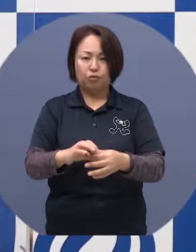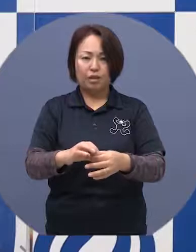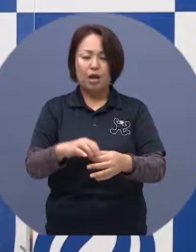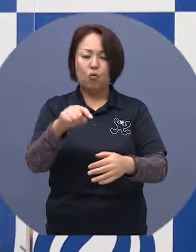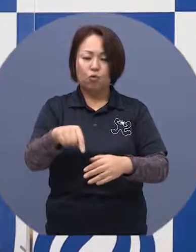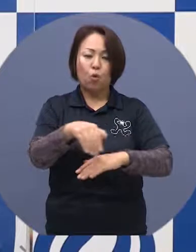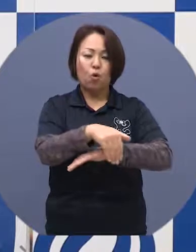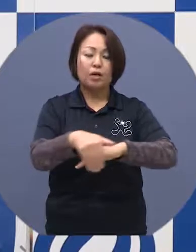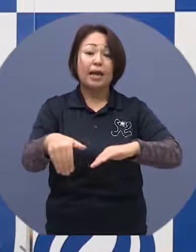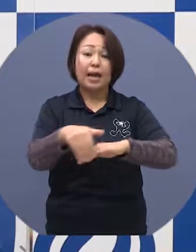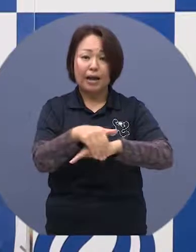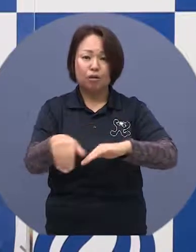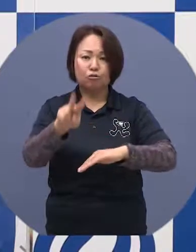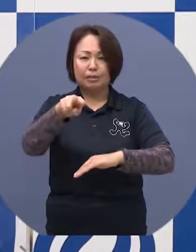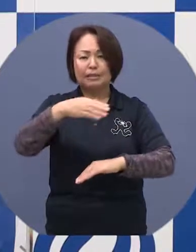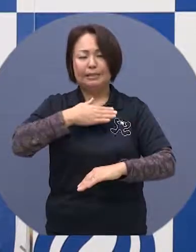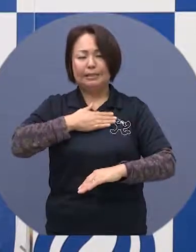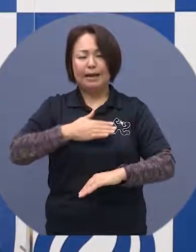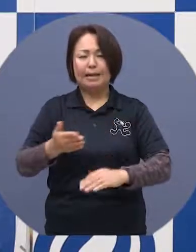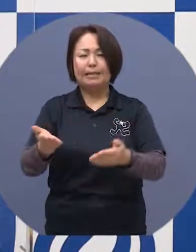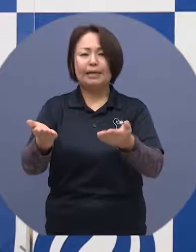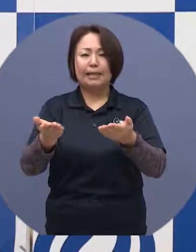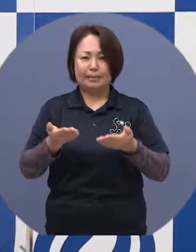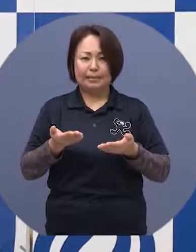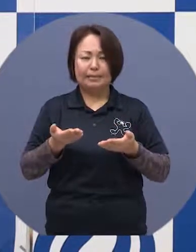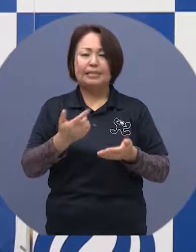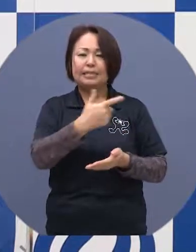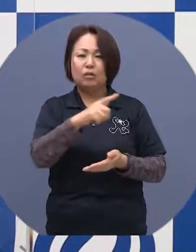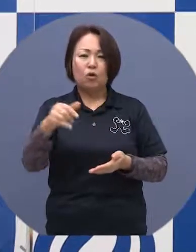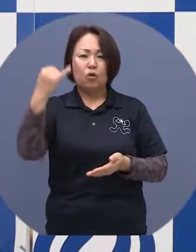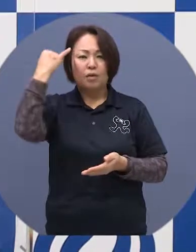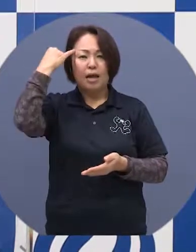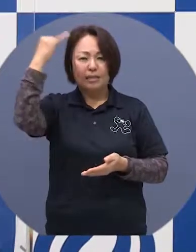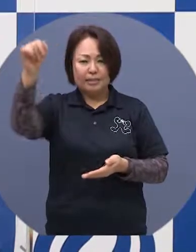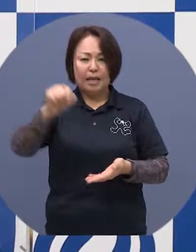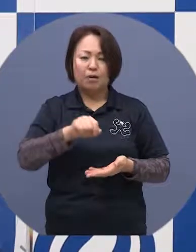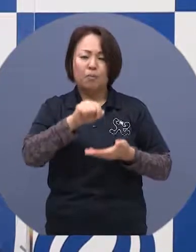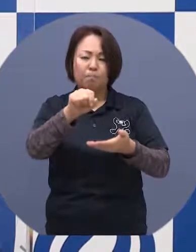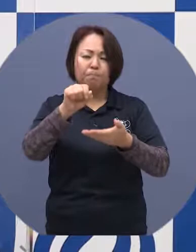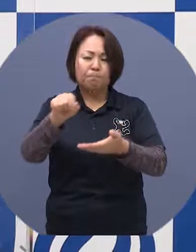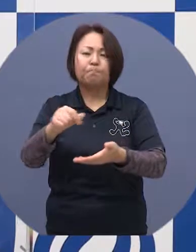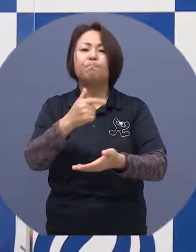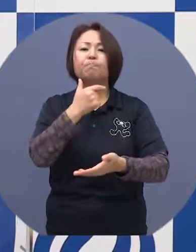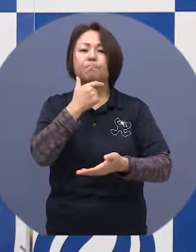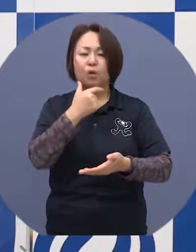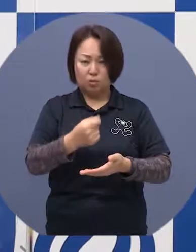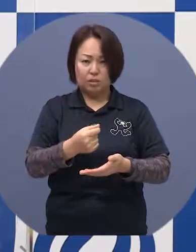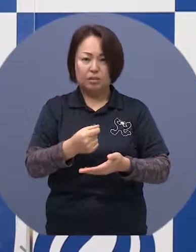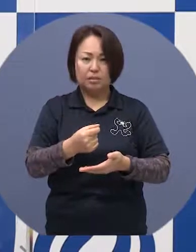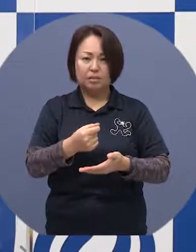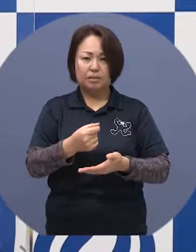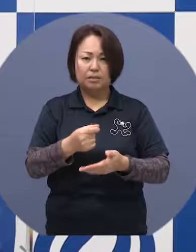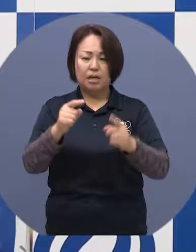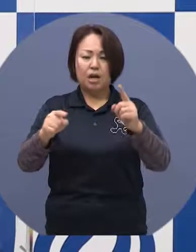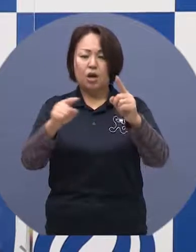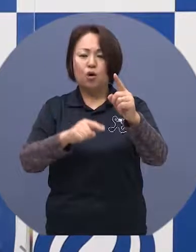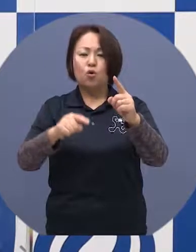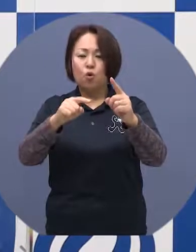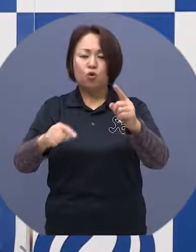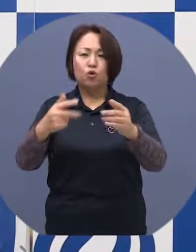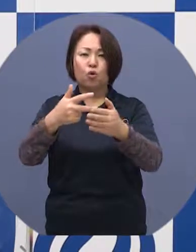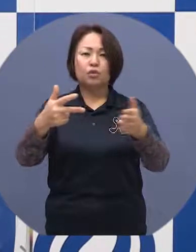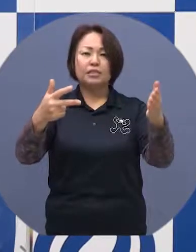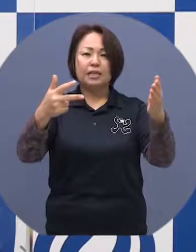にご理解いただきましたまたさまざまなご意見を頂戴できればというふうに思っております公共施設の再編につきましては